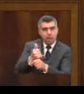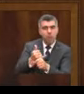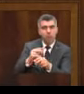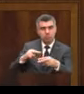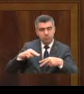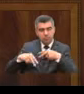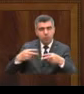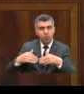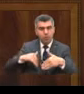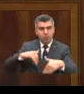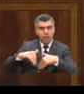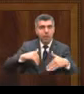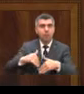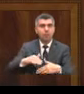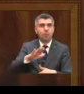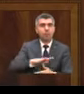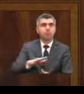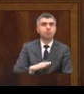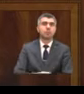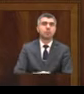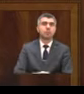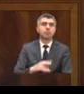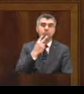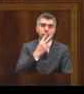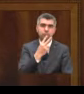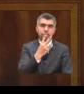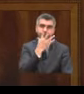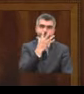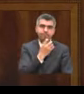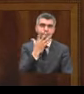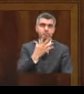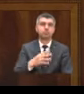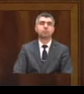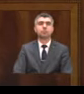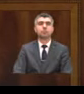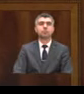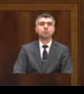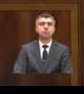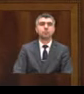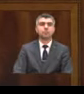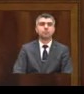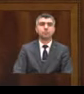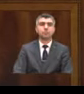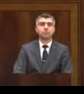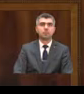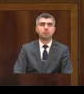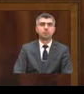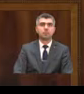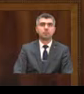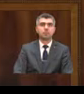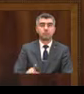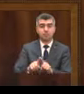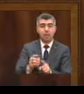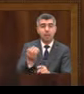مشيتي في الشارع، يعني ظروف مزرية جدا. والدليل وأكثر من ذلك أنهم